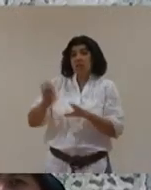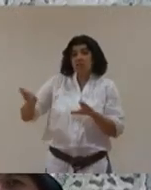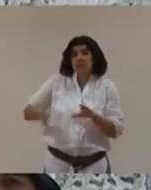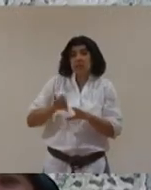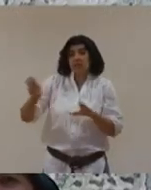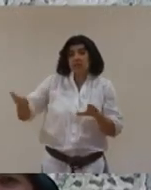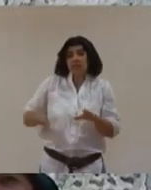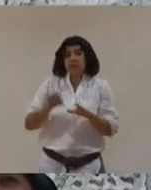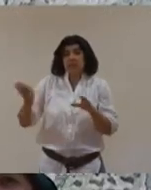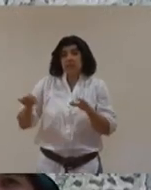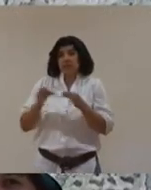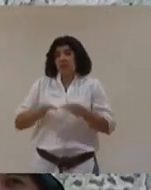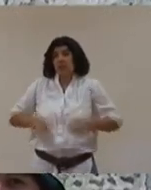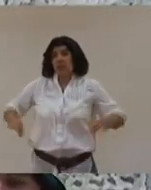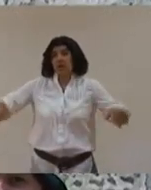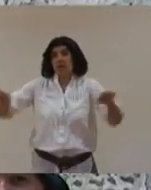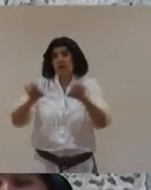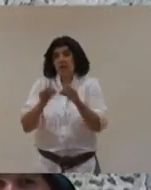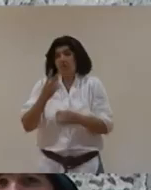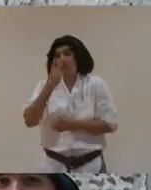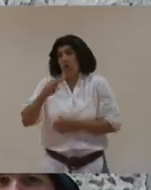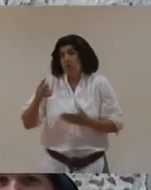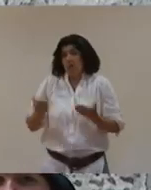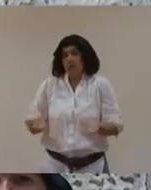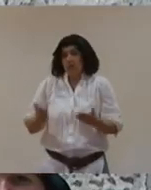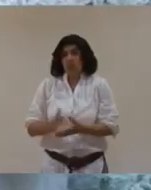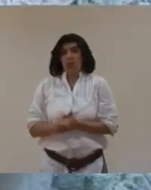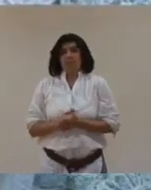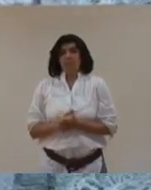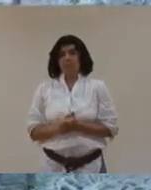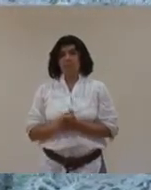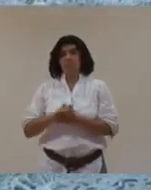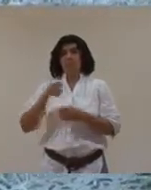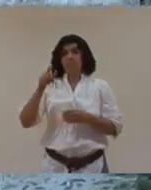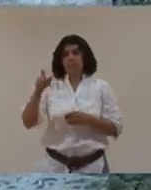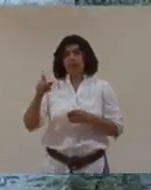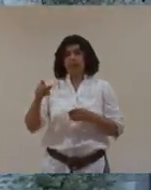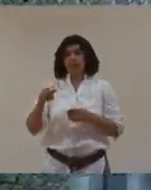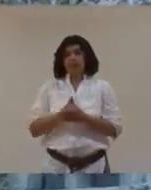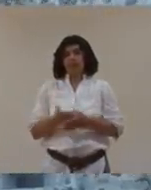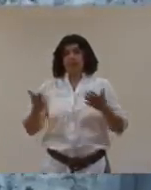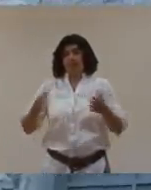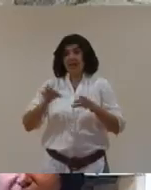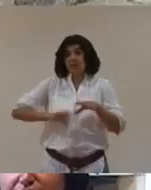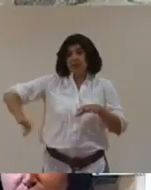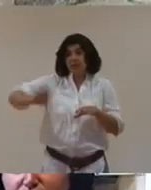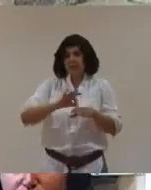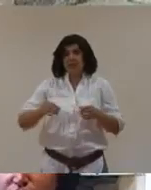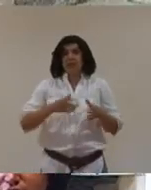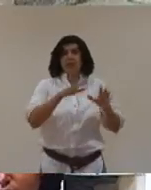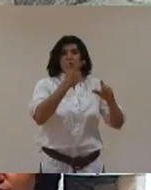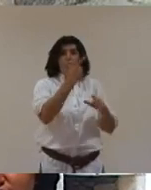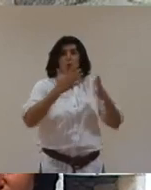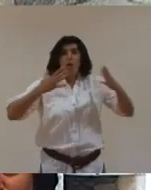cuisine et office sont toujours visibles au rez-de-chaussée et sont distribuées autour de la haute cour intérieure, encore partiellement dallées. La